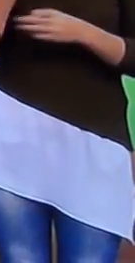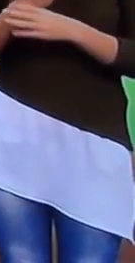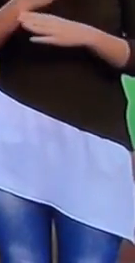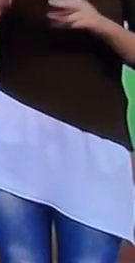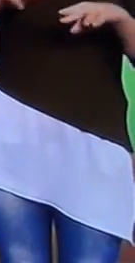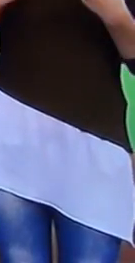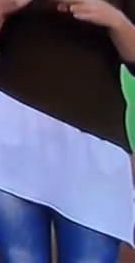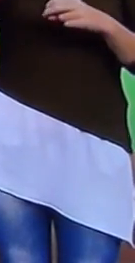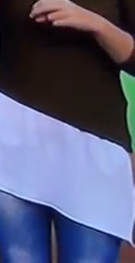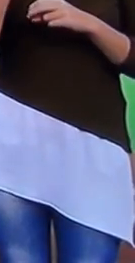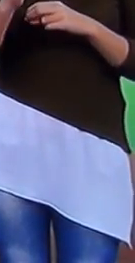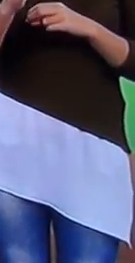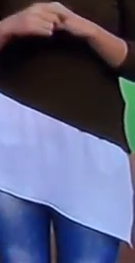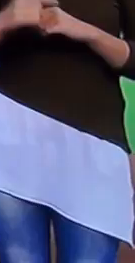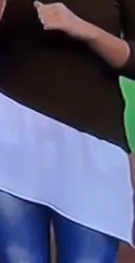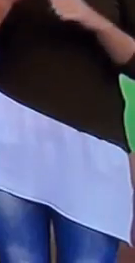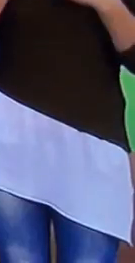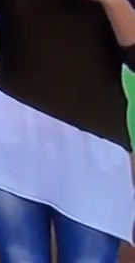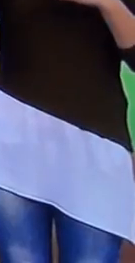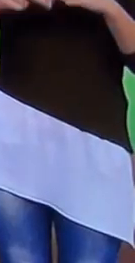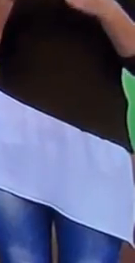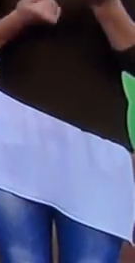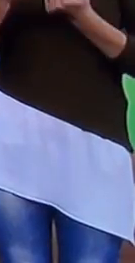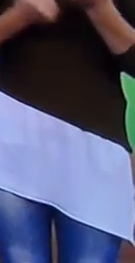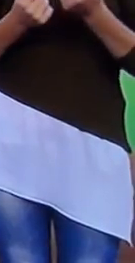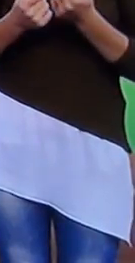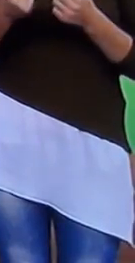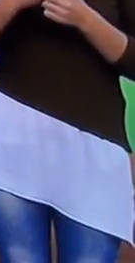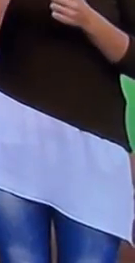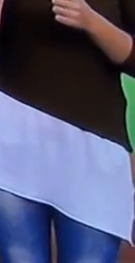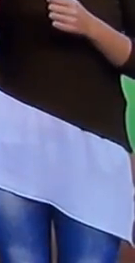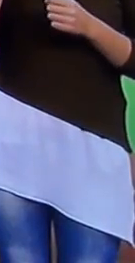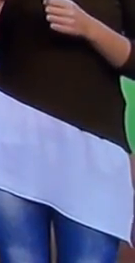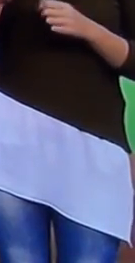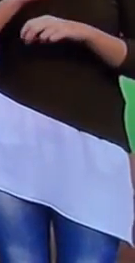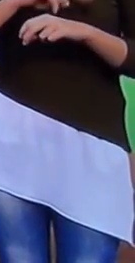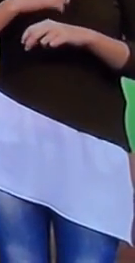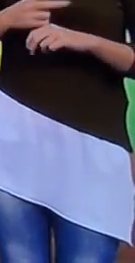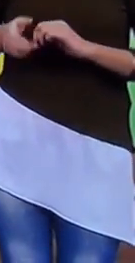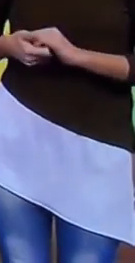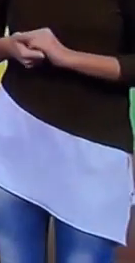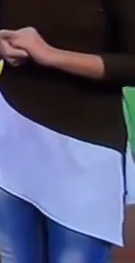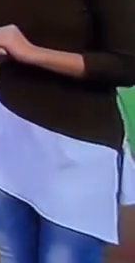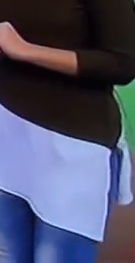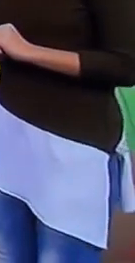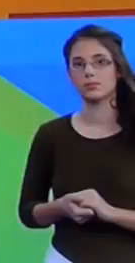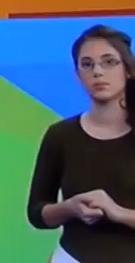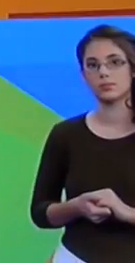igazi nagy kedvence a villamos. Most végre beülhetett a vezető fülkébe, még csengetett is. Nagyon irigylem.